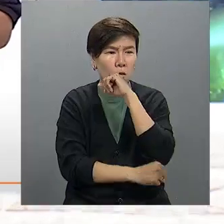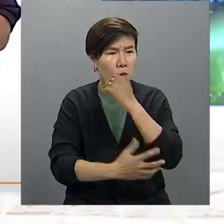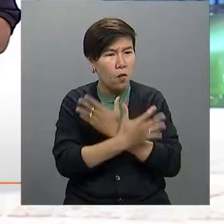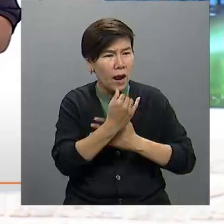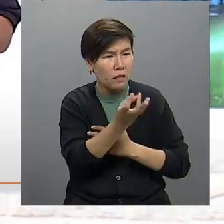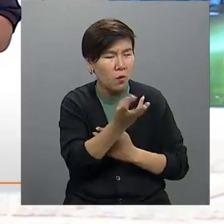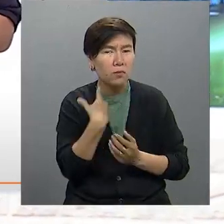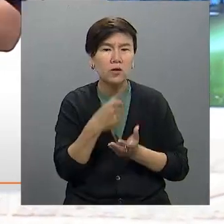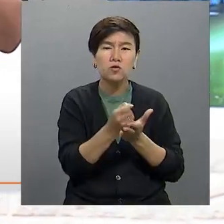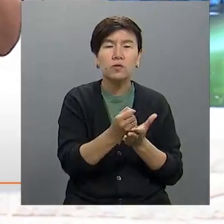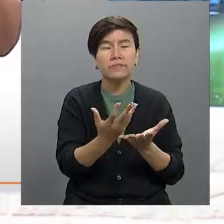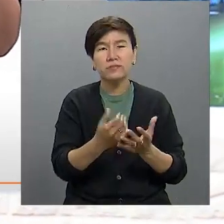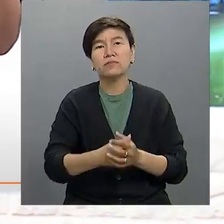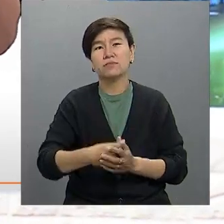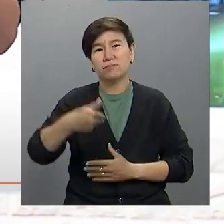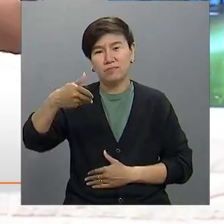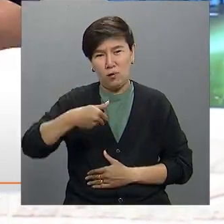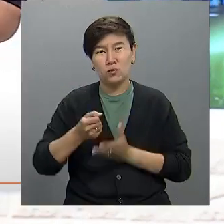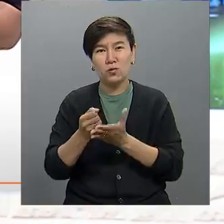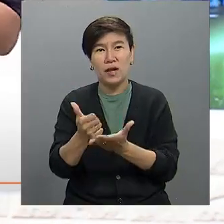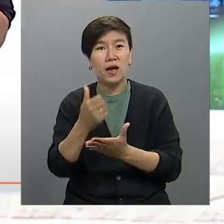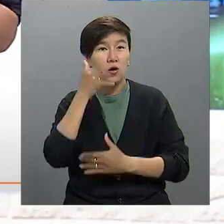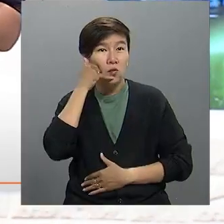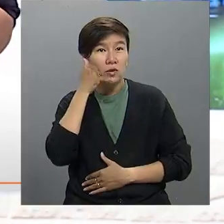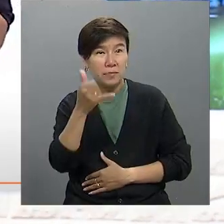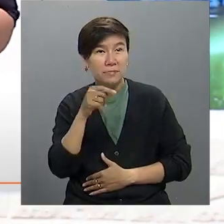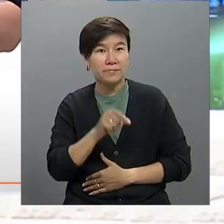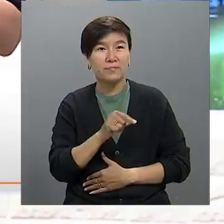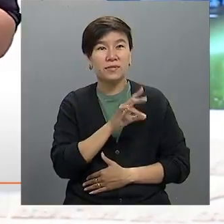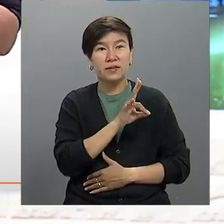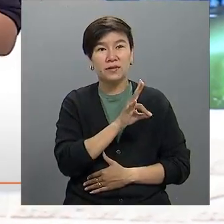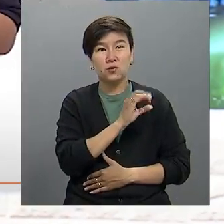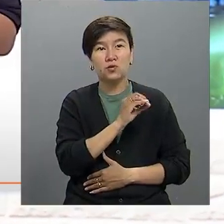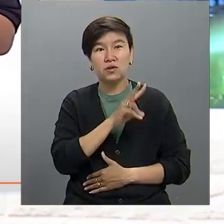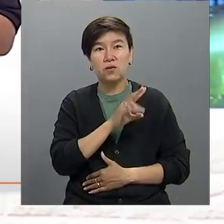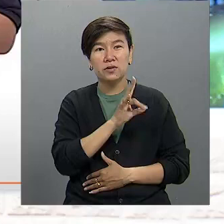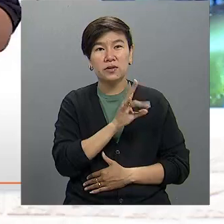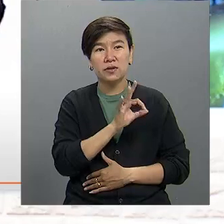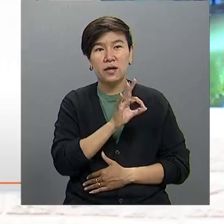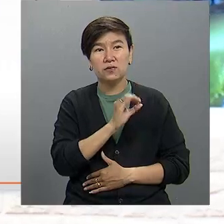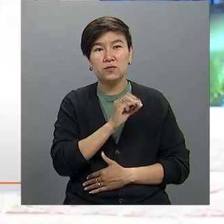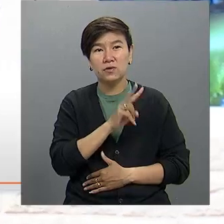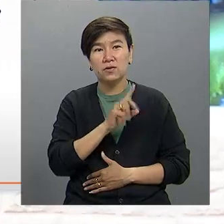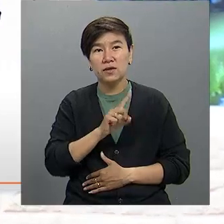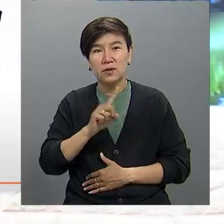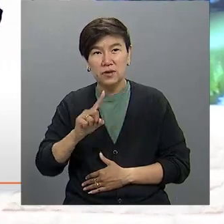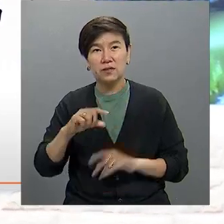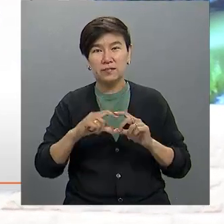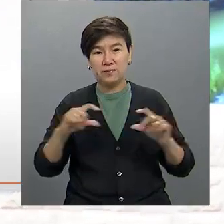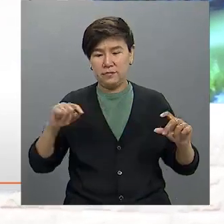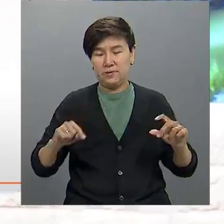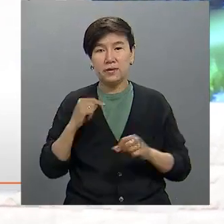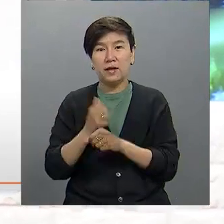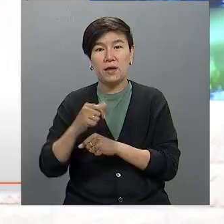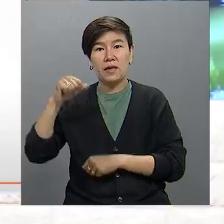027902111นะคะหรือคุณสามารถสแกน QR code หน้าจอเก็บไว้ค่ะวันใดวันหนึ่งมีปัญหาพึ่งพาอาศัยกันค่ะแต่ก่อนที่จะไปดูเรื่อง